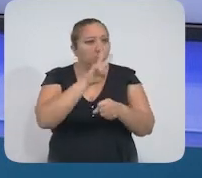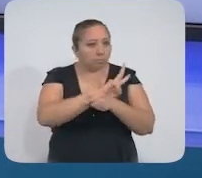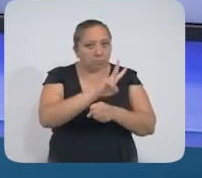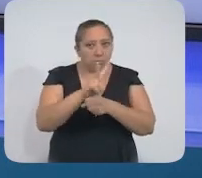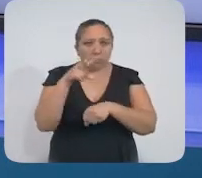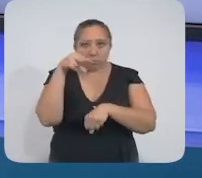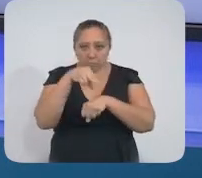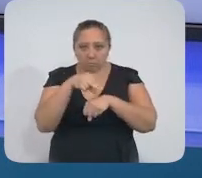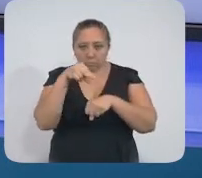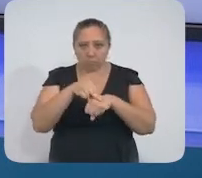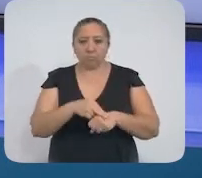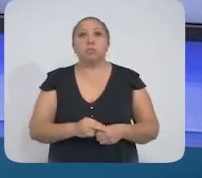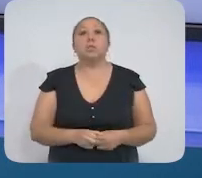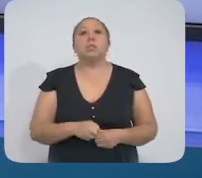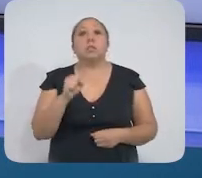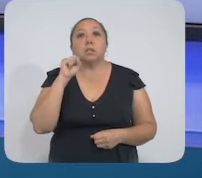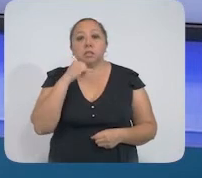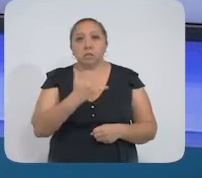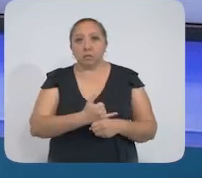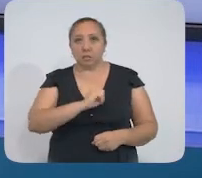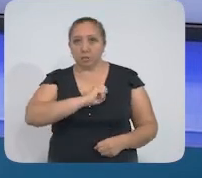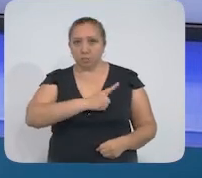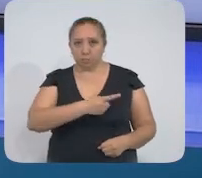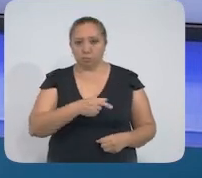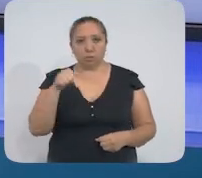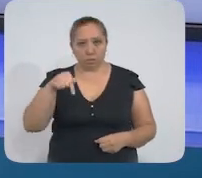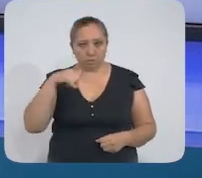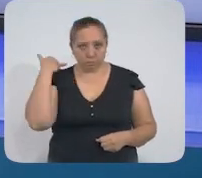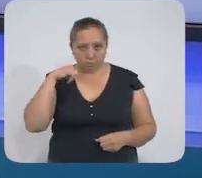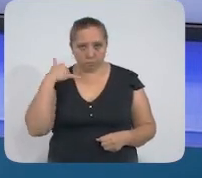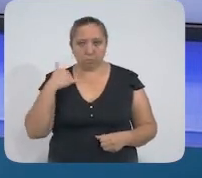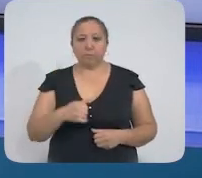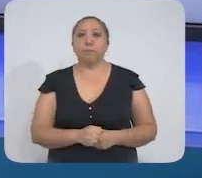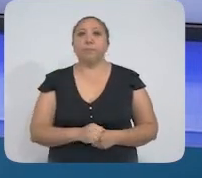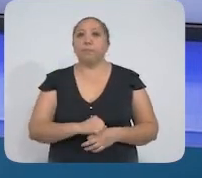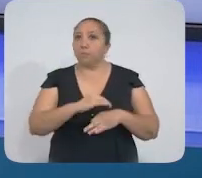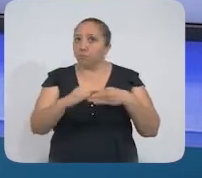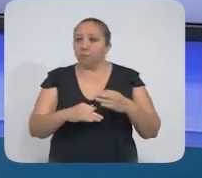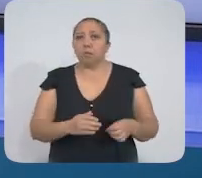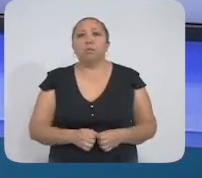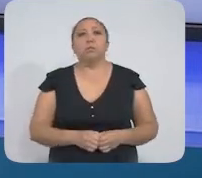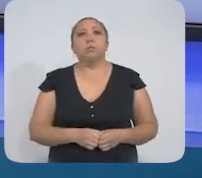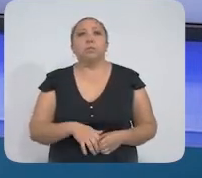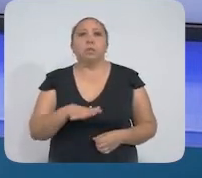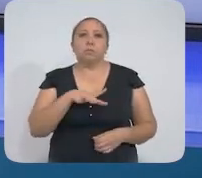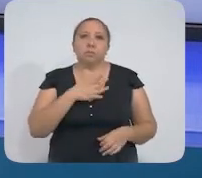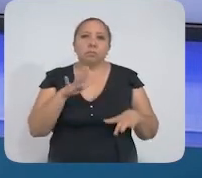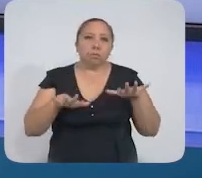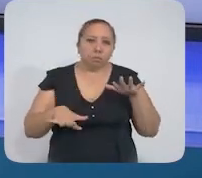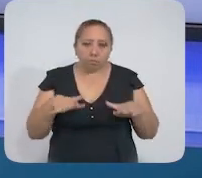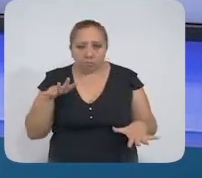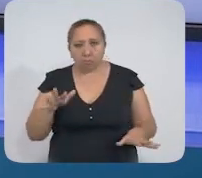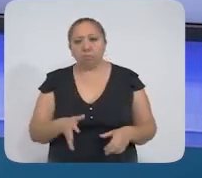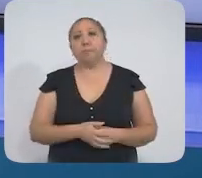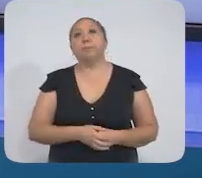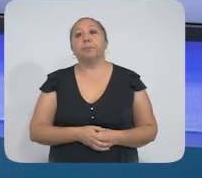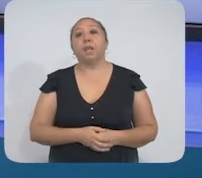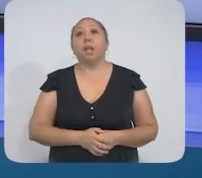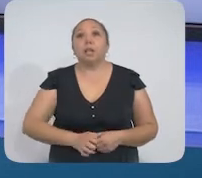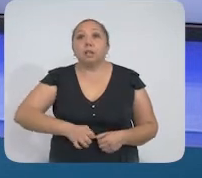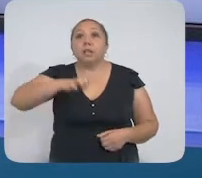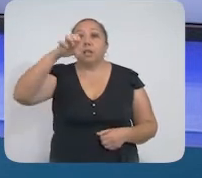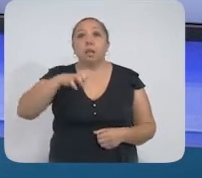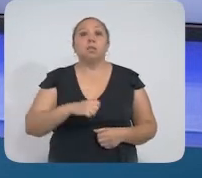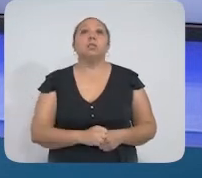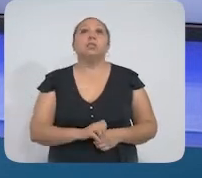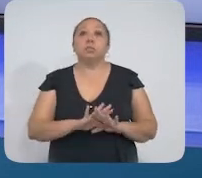alaba, 14 umpelel kinilo. Katik tesh, ula basho, katsatan teshe, kabitu poikuk amak mantats, yete